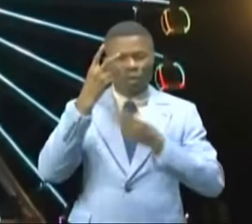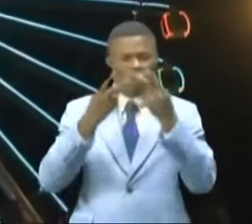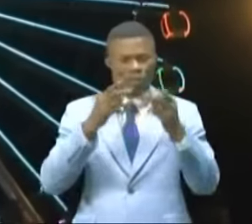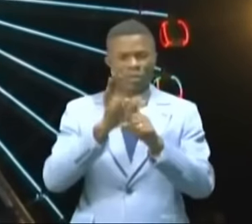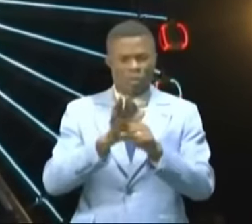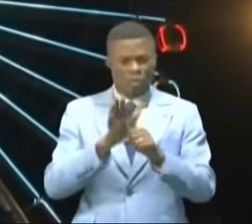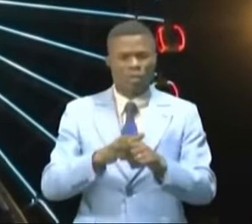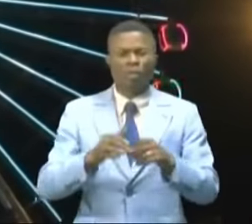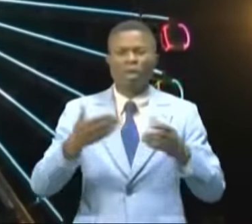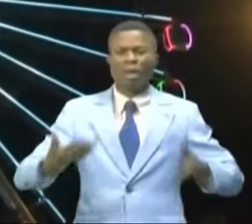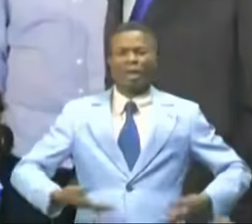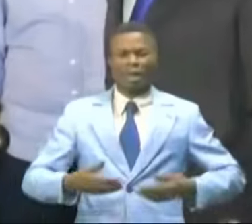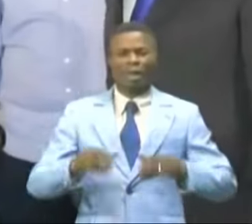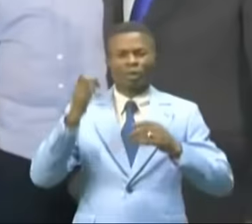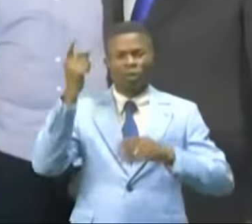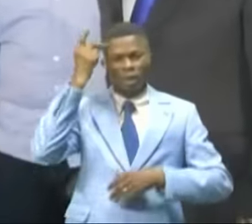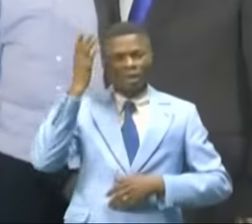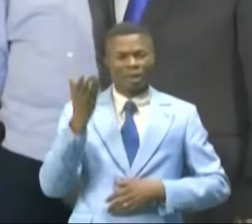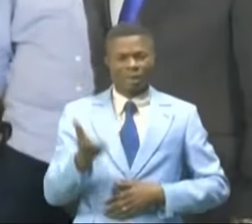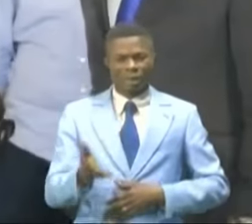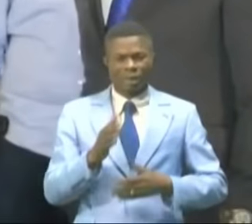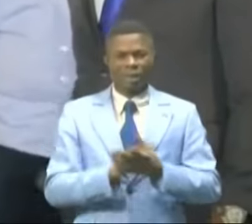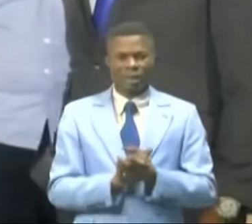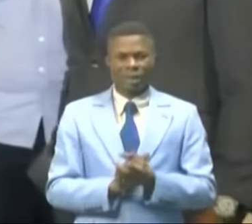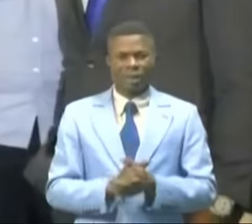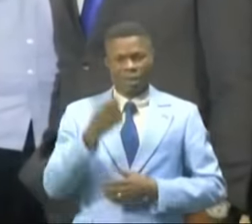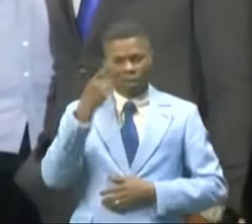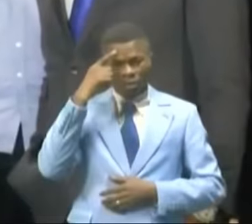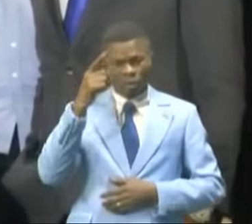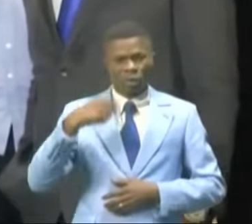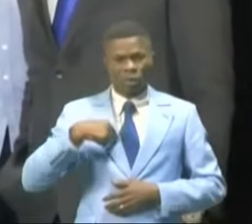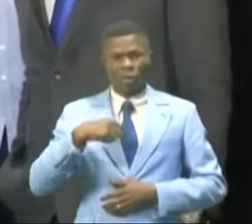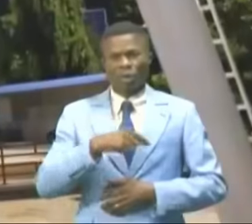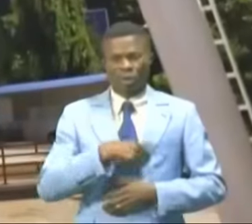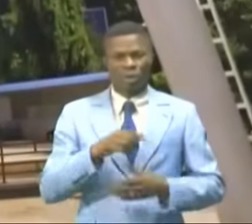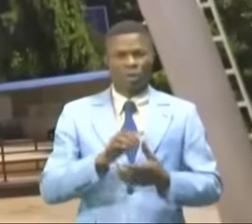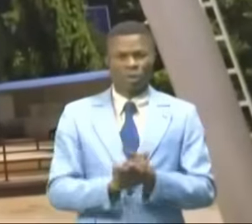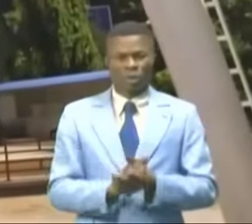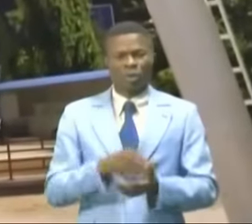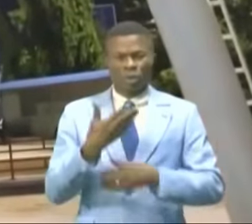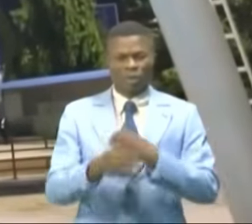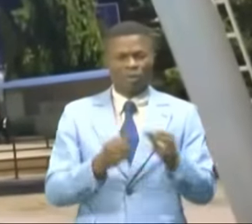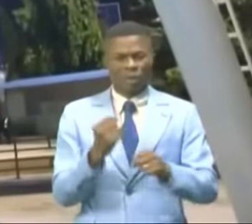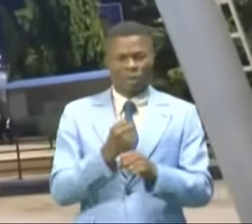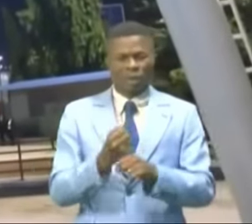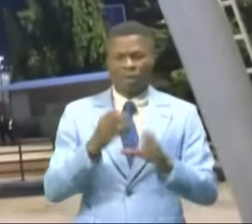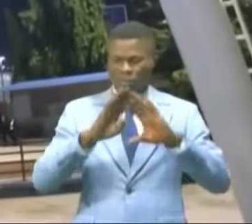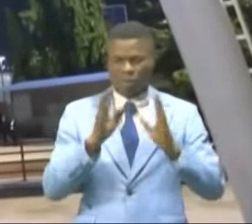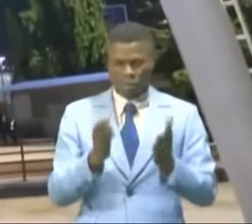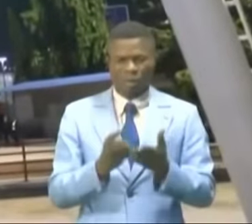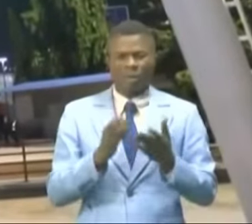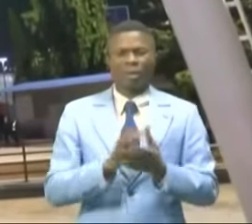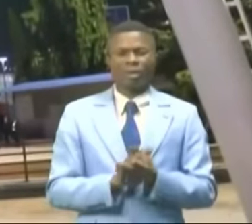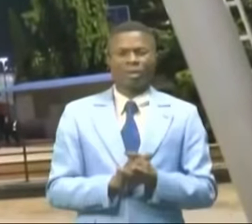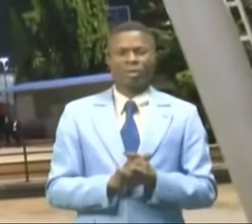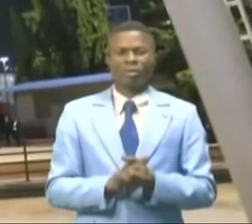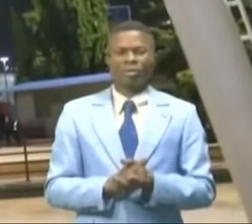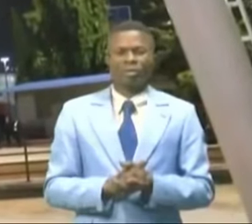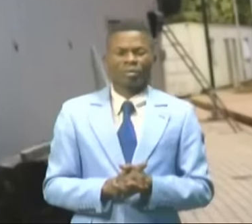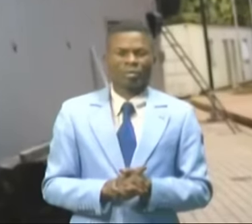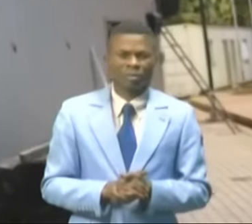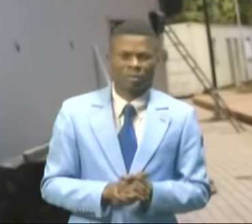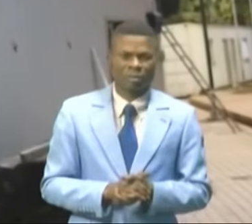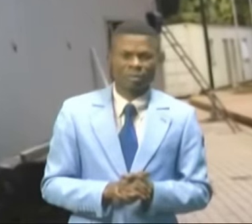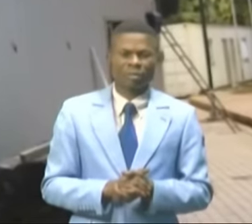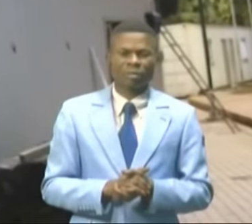capitale kinoise, tout en précisant que la porte de ce parc sera ouverte en juillet prochain. Pas d'inquiétude pour le courant,